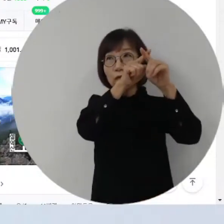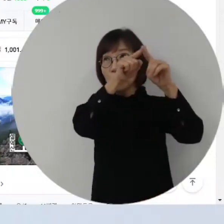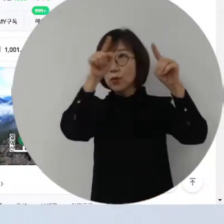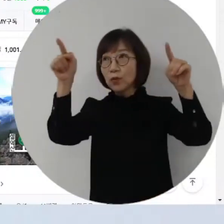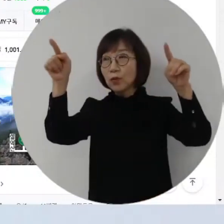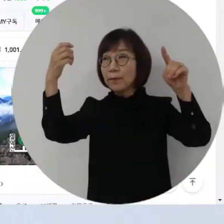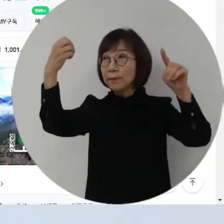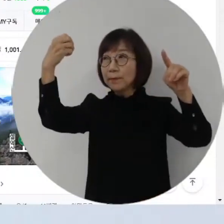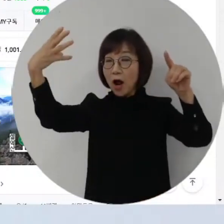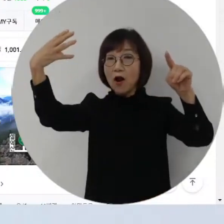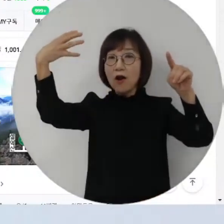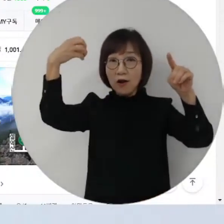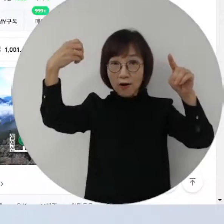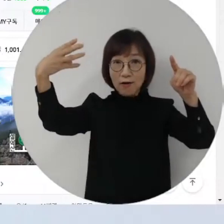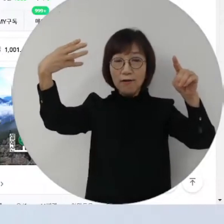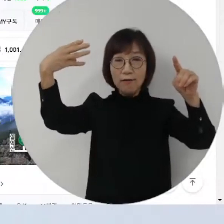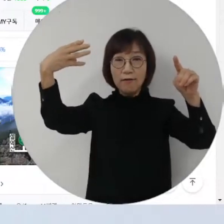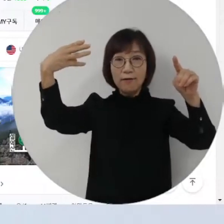줍니다.